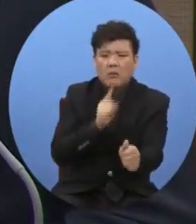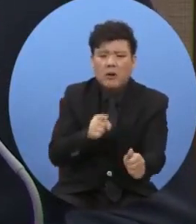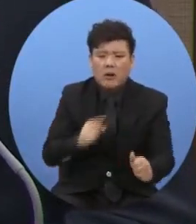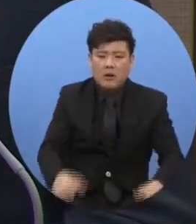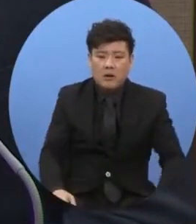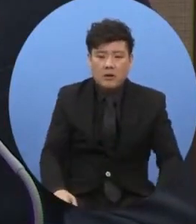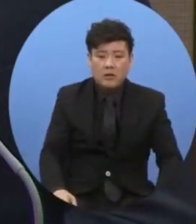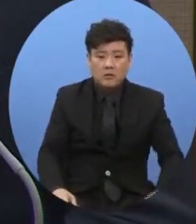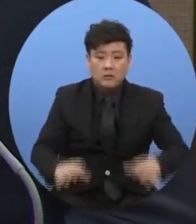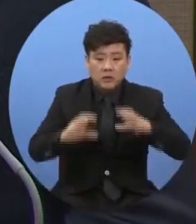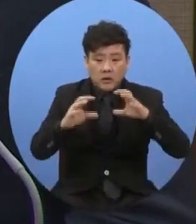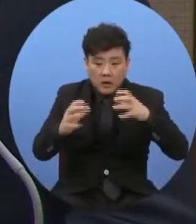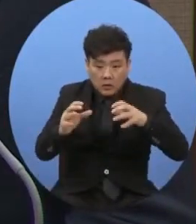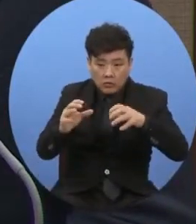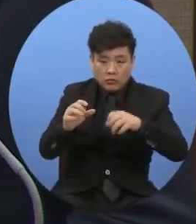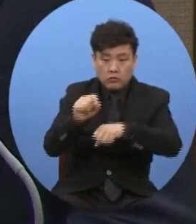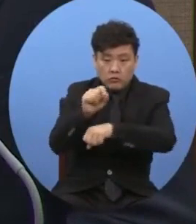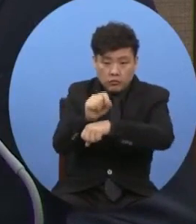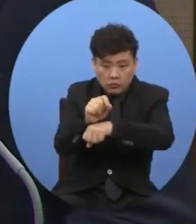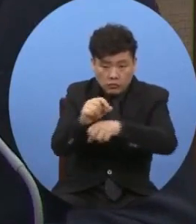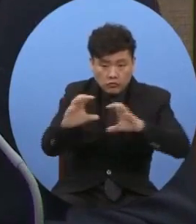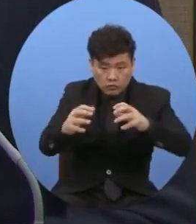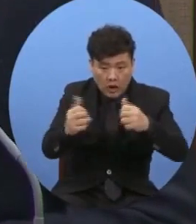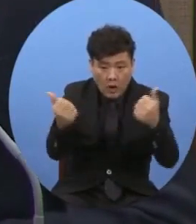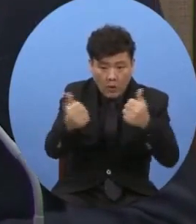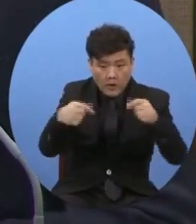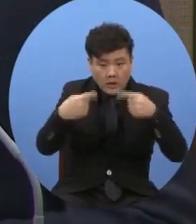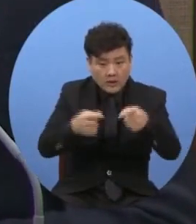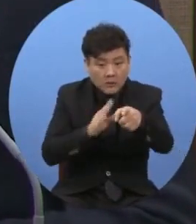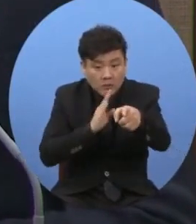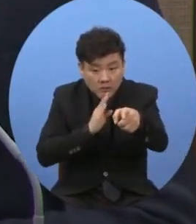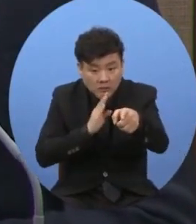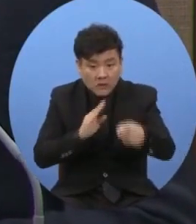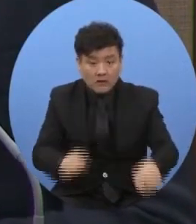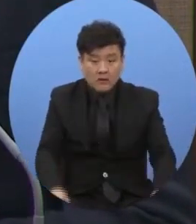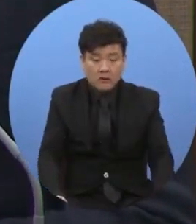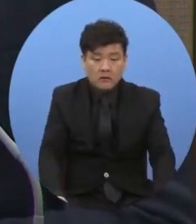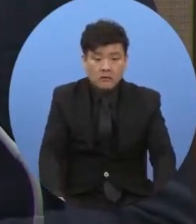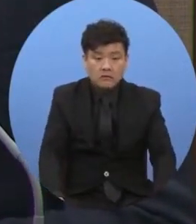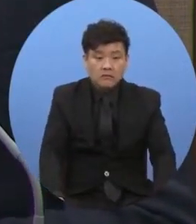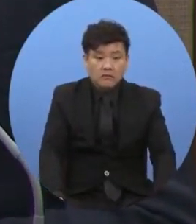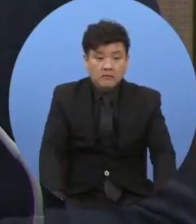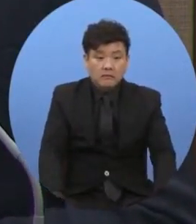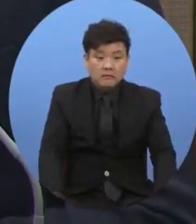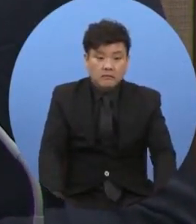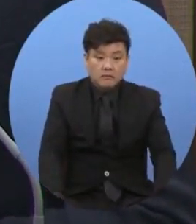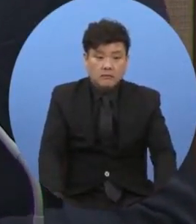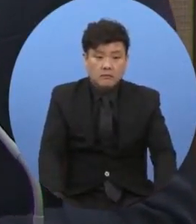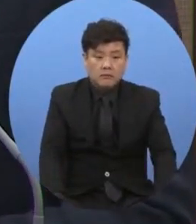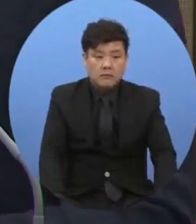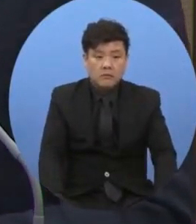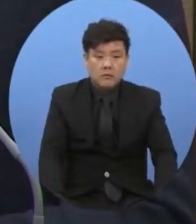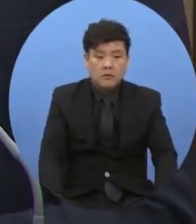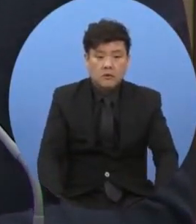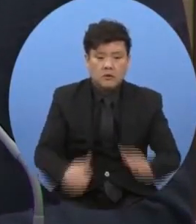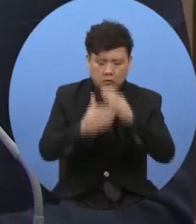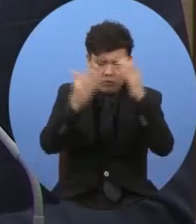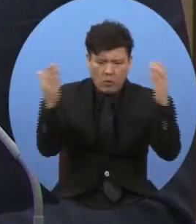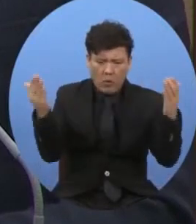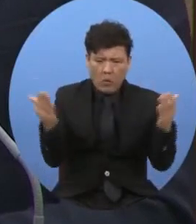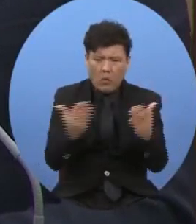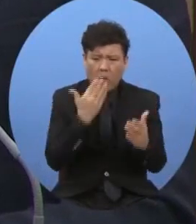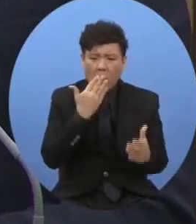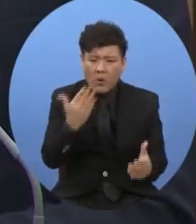국무회의에 참석하는 유일한 단체장이세요. 지자체로 업무 이관해야 된다는 이런 주장에 대해서 어떻게 생각하세요? 하여튼 모든 가능성을